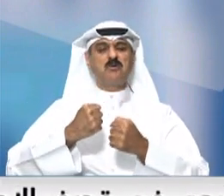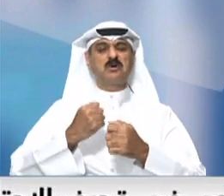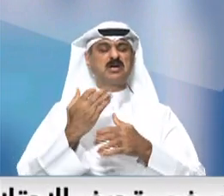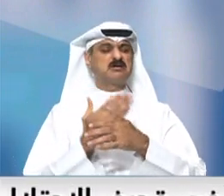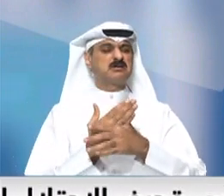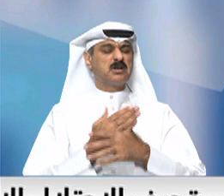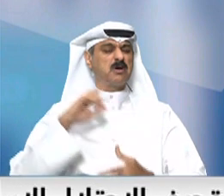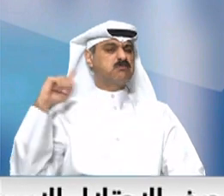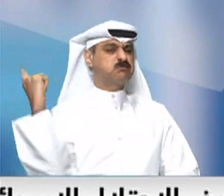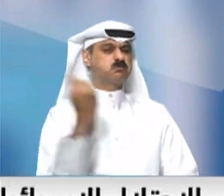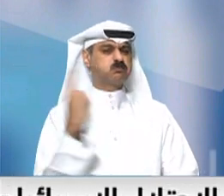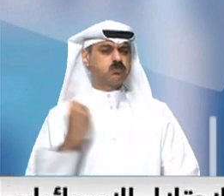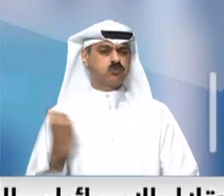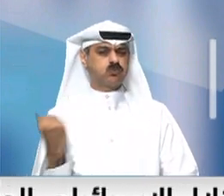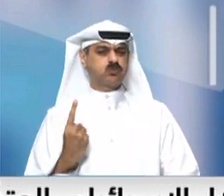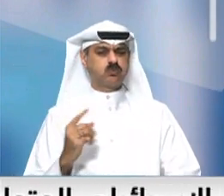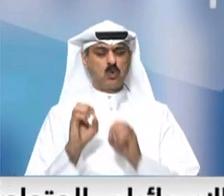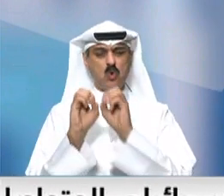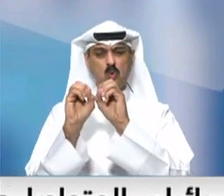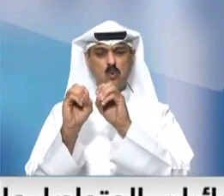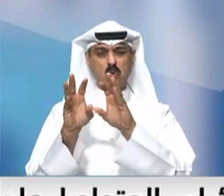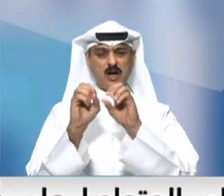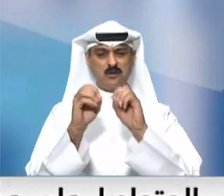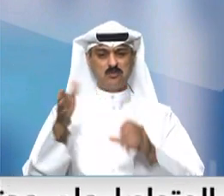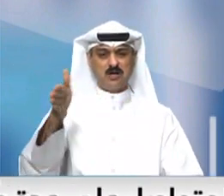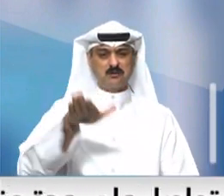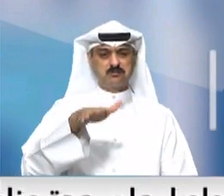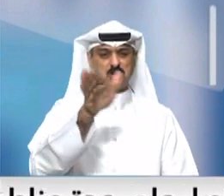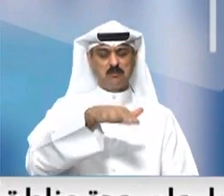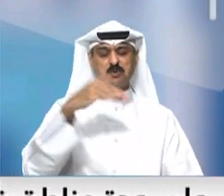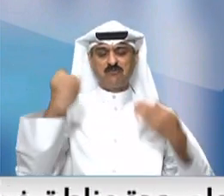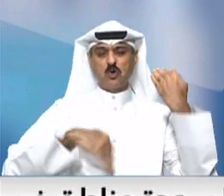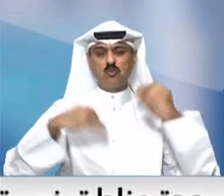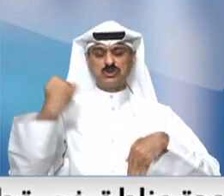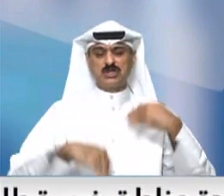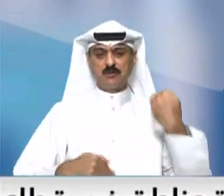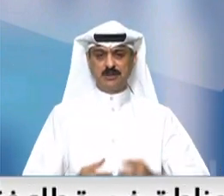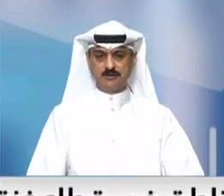الاعصار المدمر الذي ضرب شرقي فنزويلا